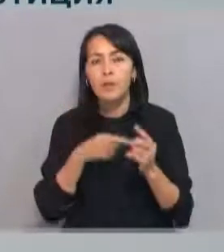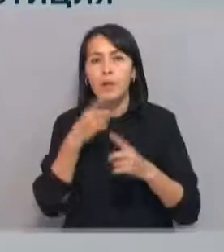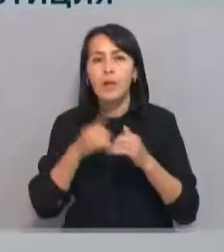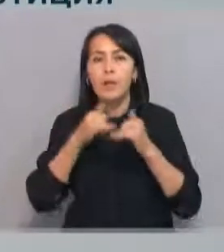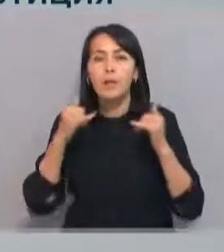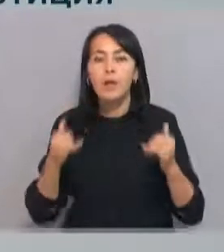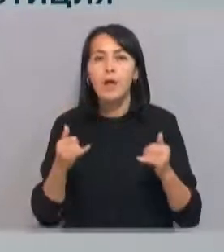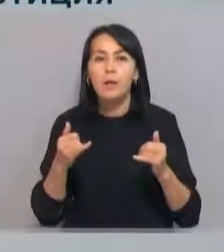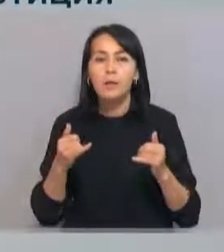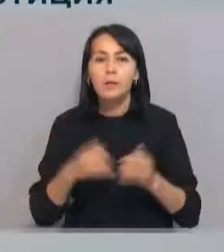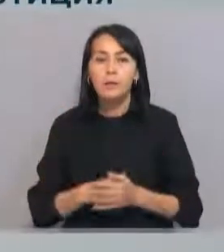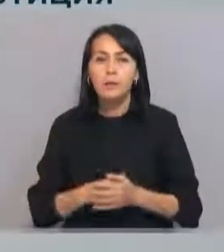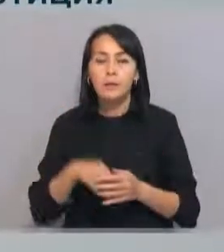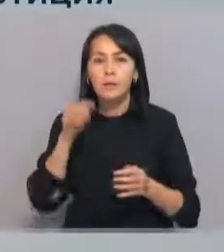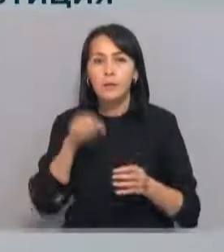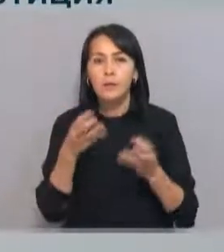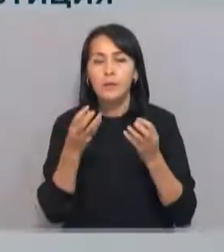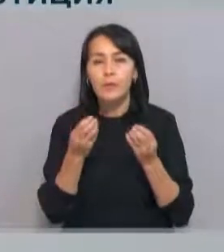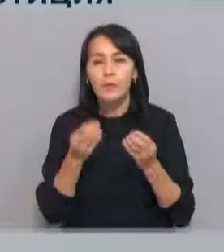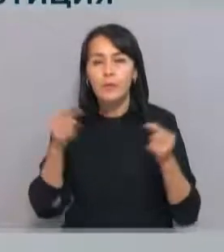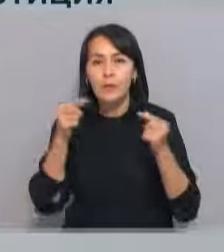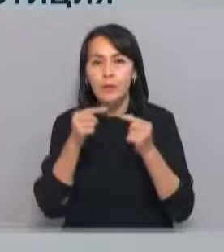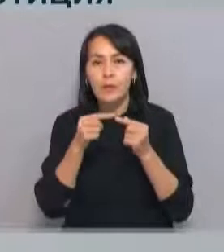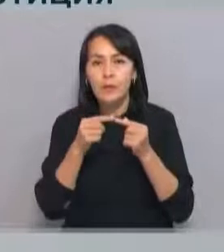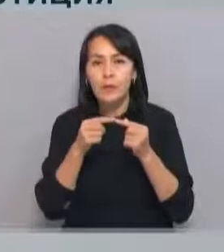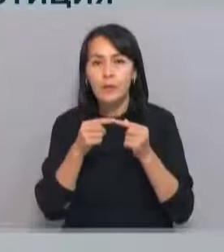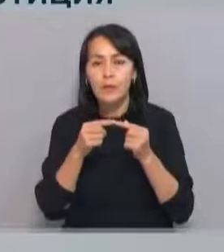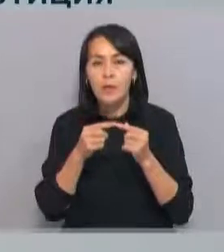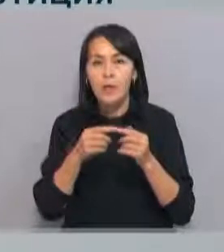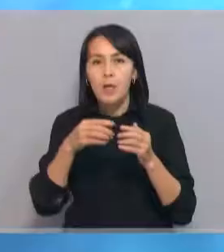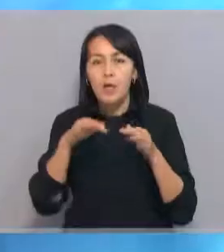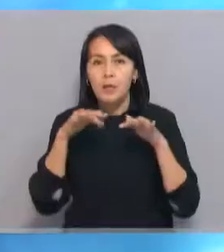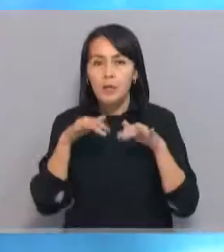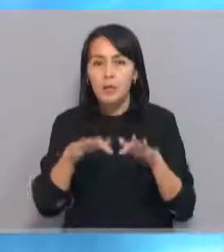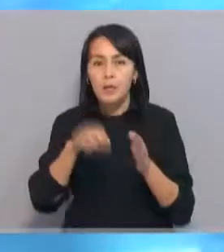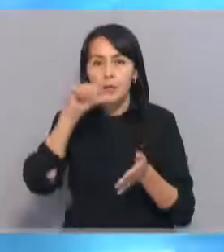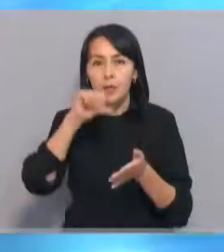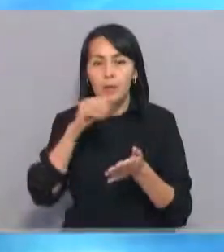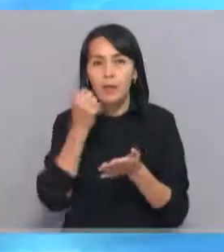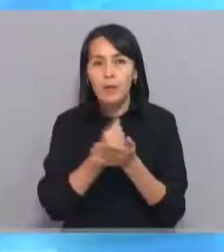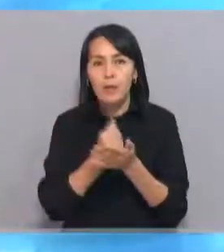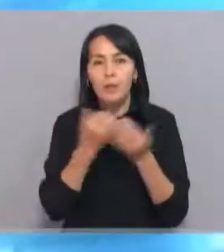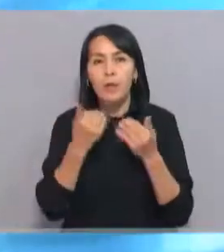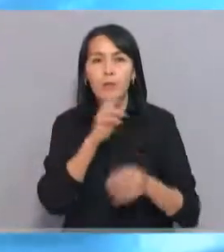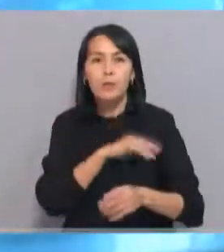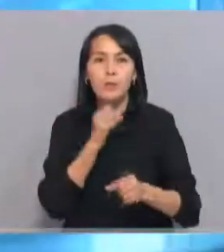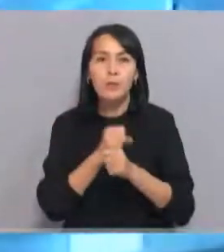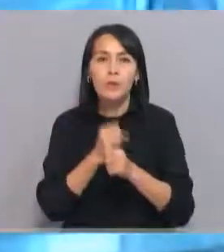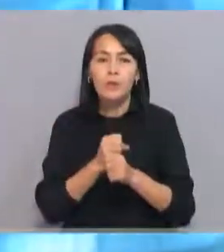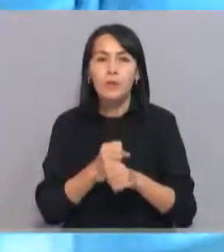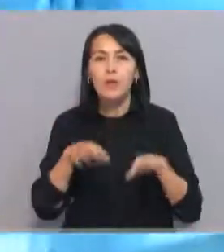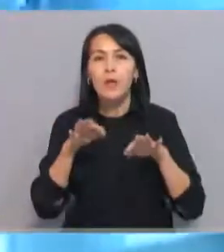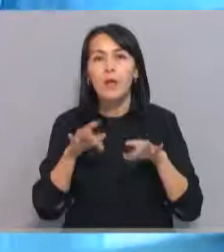ары монополиясыздандыру үшін нақты институционалдық шешімдер қабылданады. Қазір жұмыс істеп тұрған